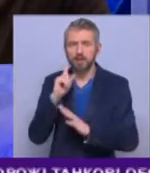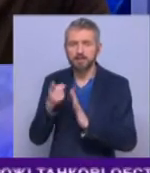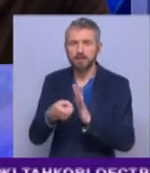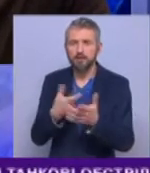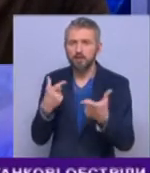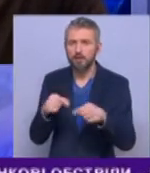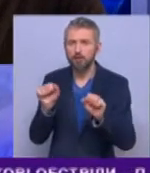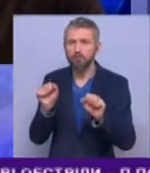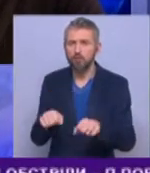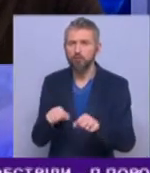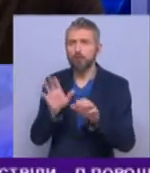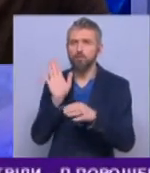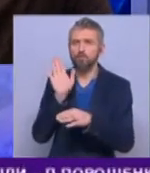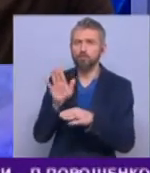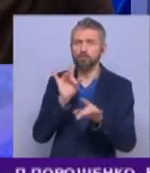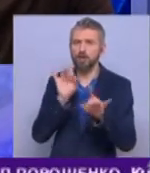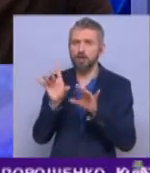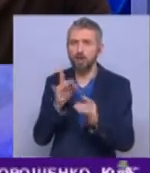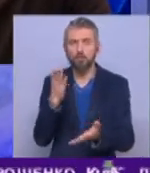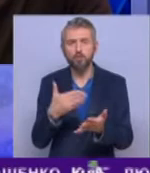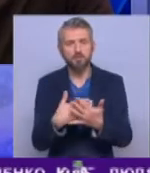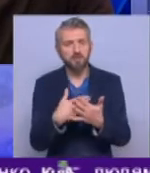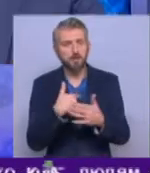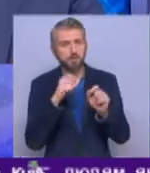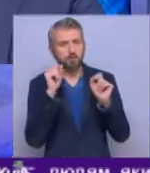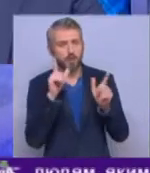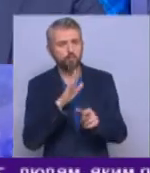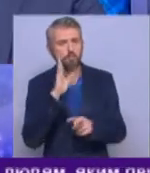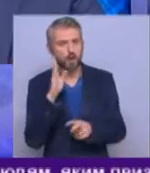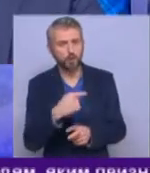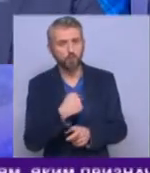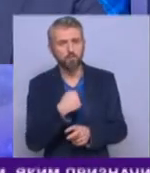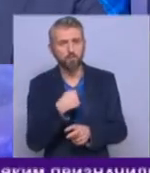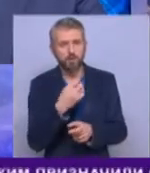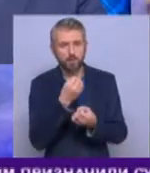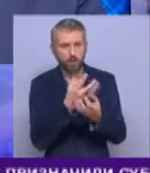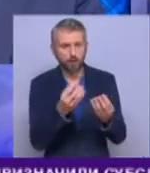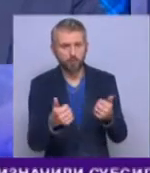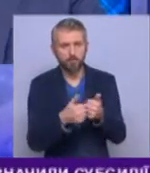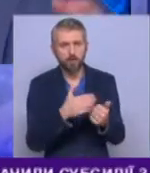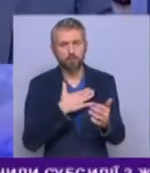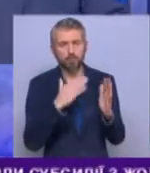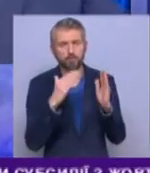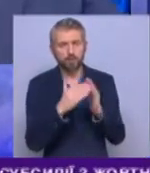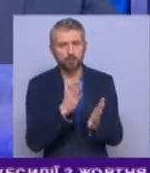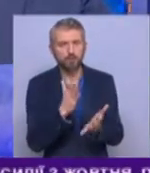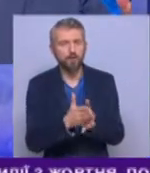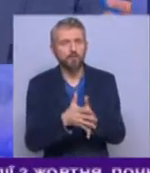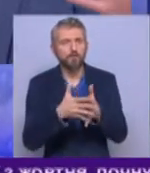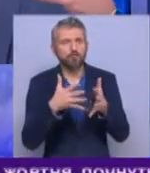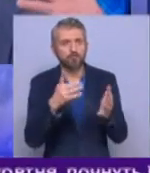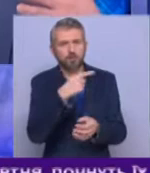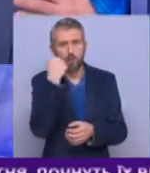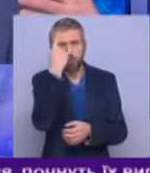дізнатися, де можна повішати рекламу, або, наприклад... А якщо я прокидаюся вранці, в мене на клумбі перед моїм будинком стоїть величезне обличчя,